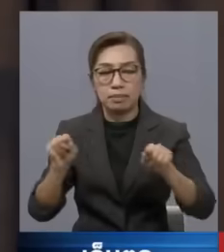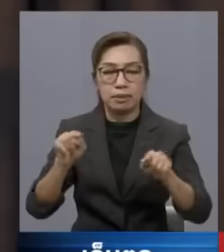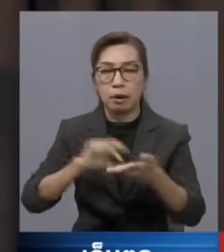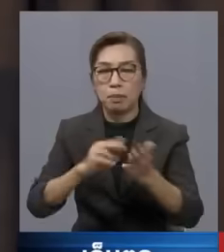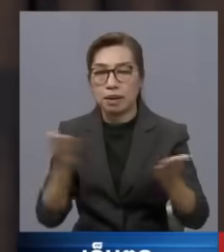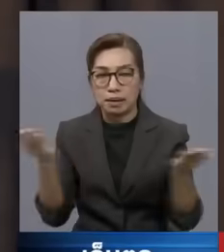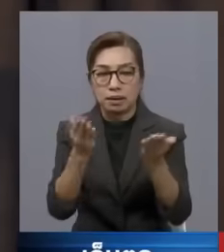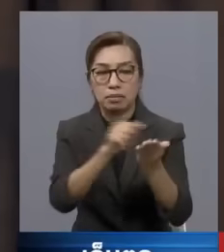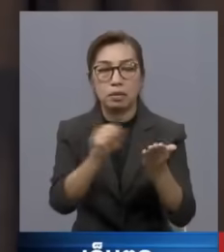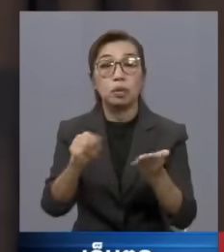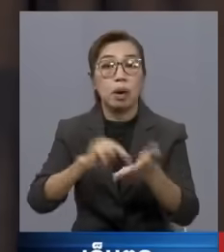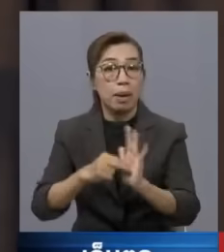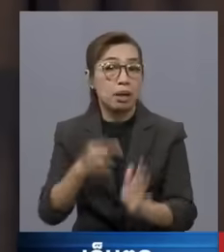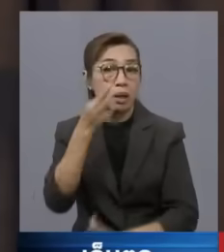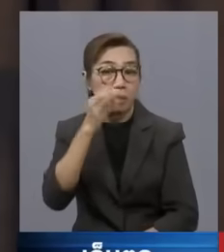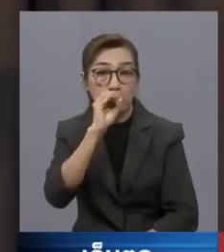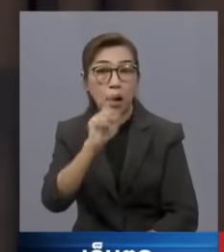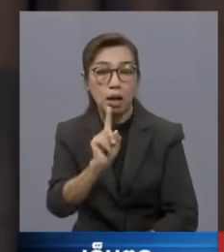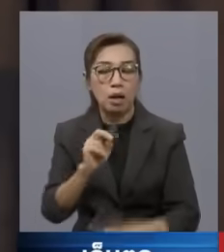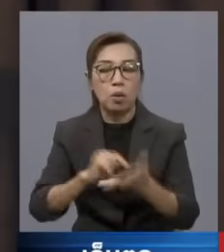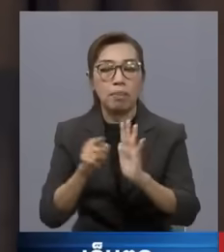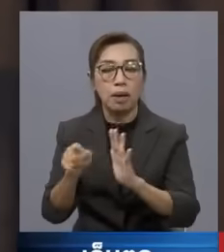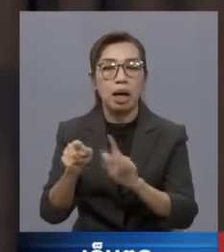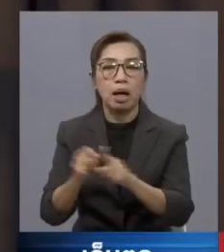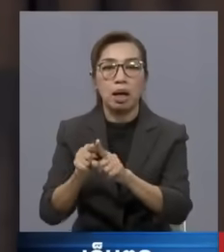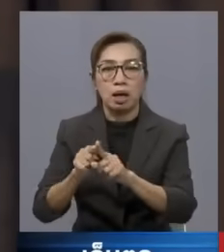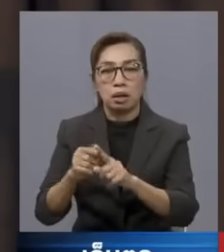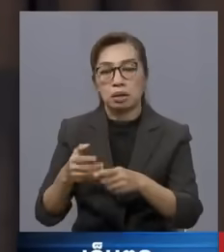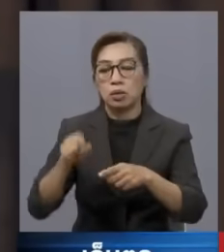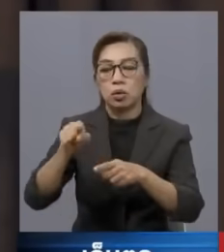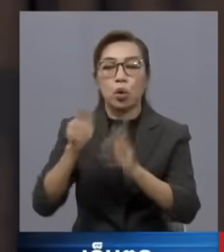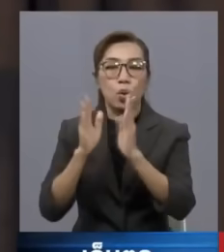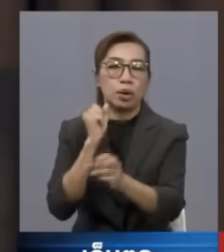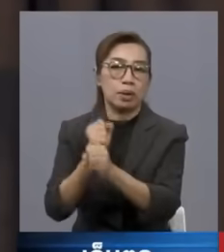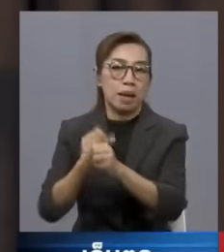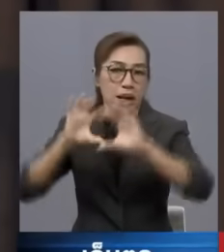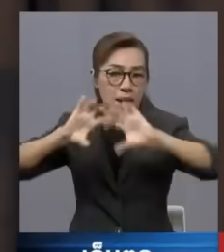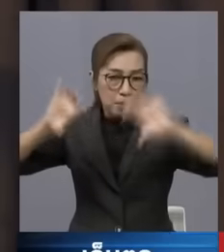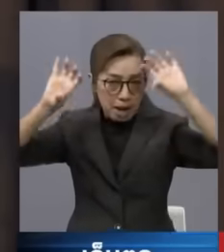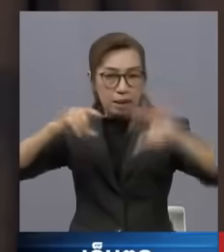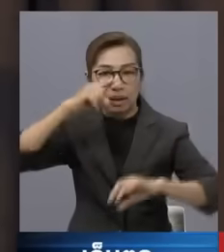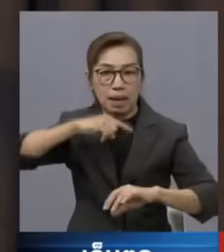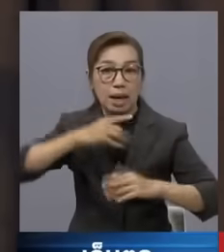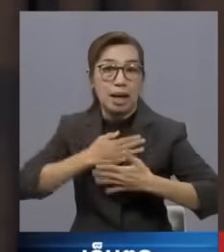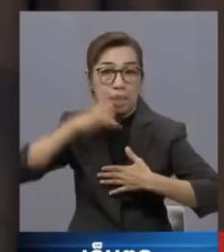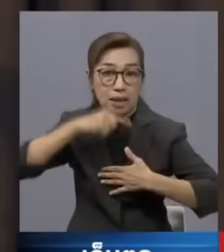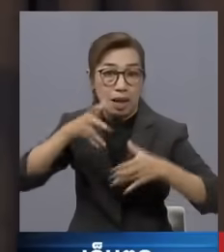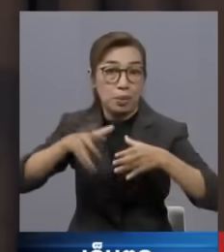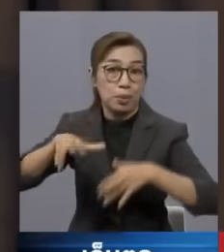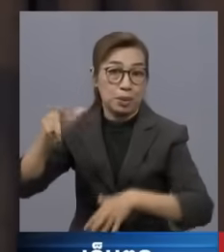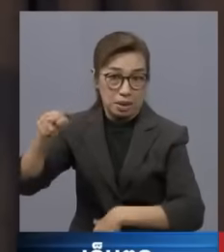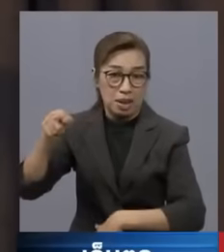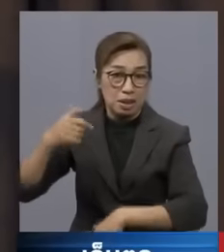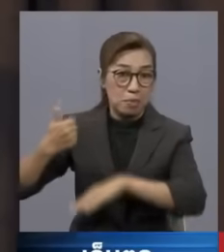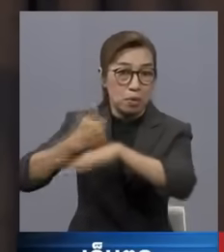นี้พุ่งเป้าหมายชัดไปที่การต่อสู้กับคนยุครัฐบาลไทยที่ขึ้นสู่อำนาจในช่วงรัฐธรรมนูญ